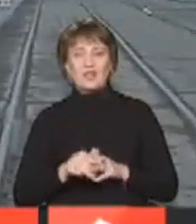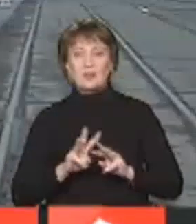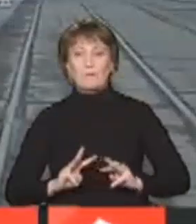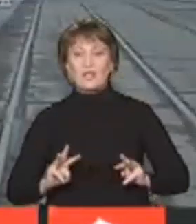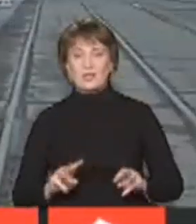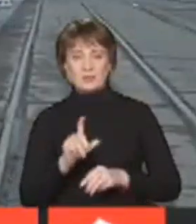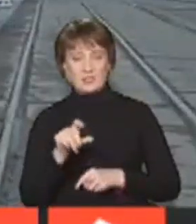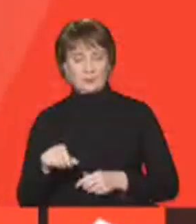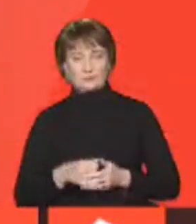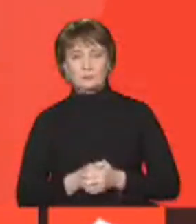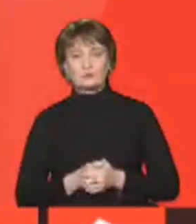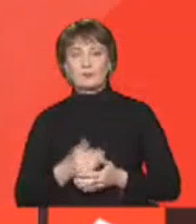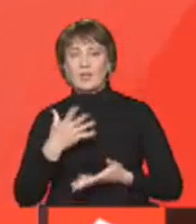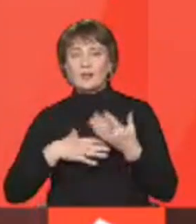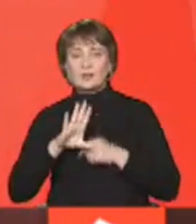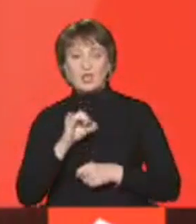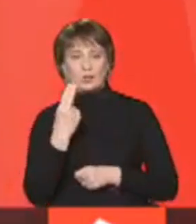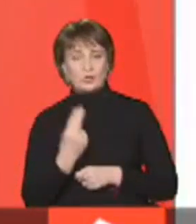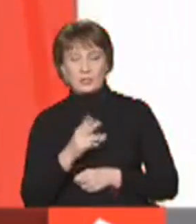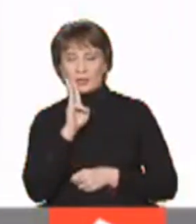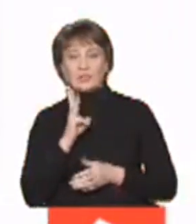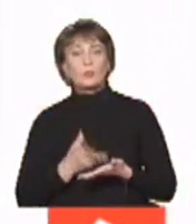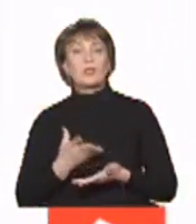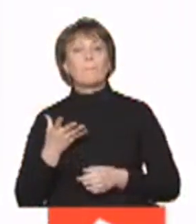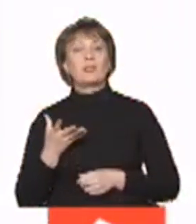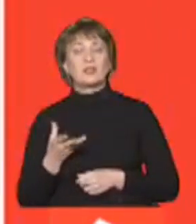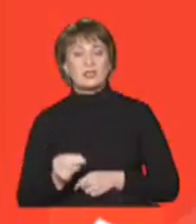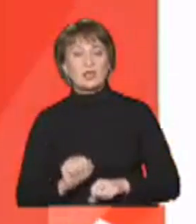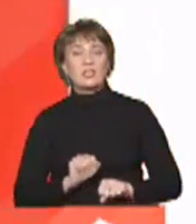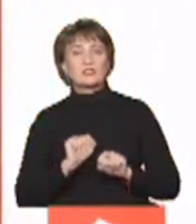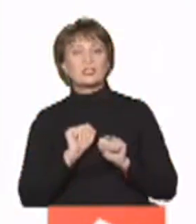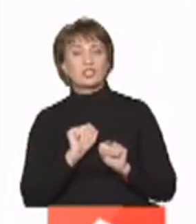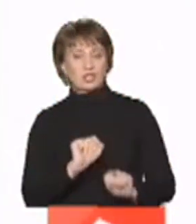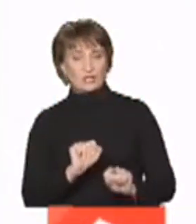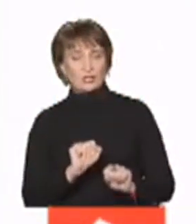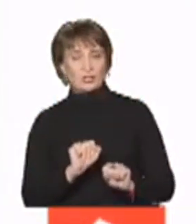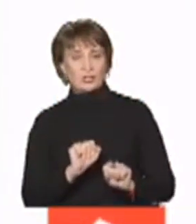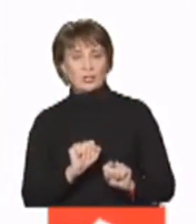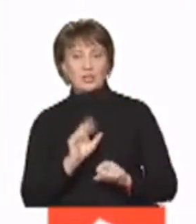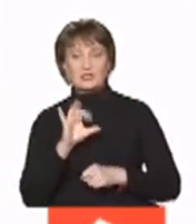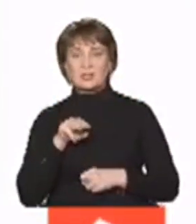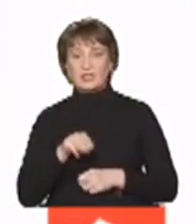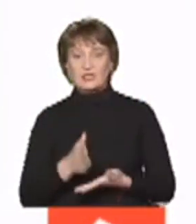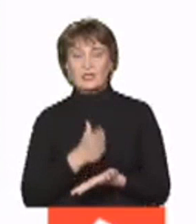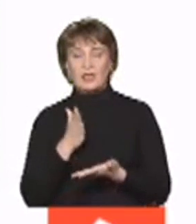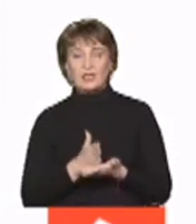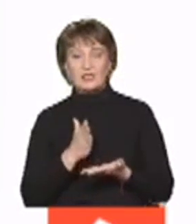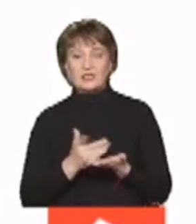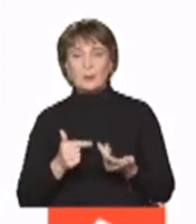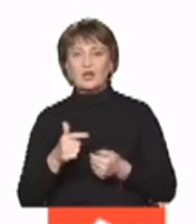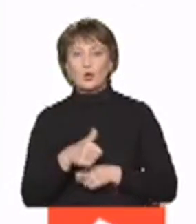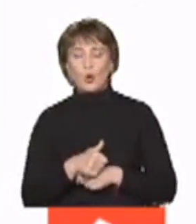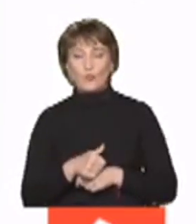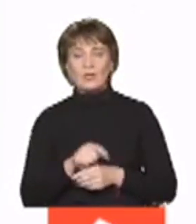міністрів. І це вся соціалка, це заробітні платні. Захищені статті – це є перерахування коштів